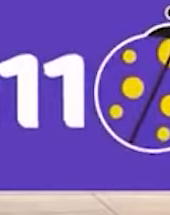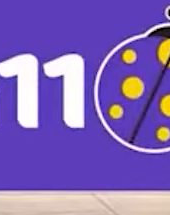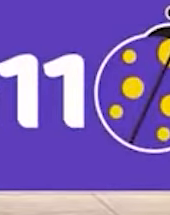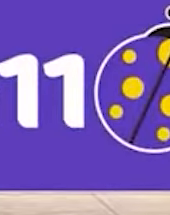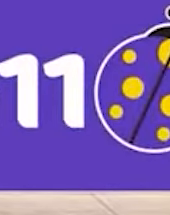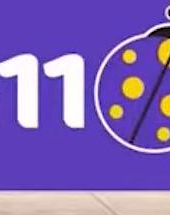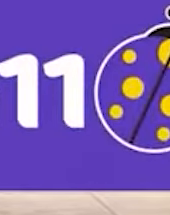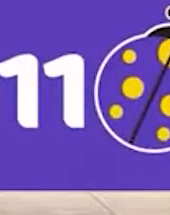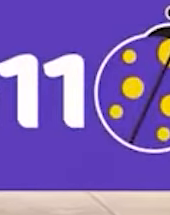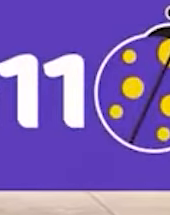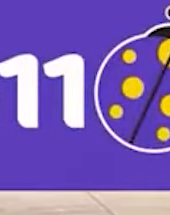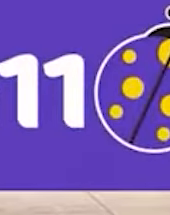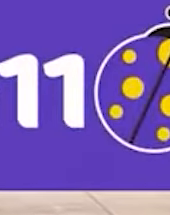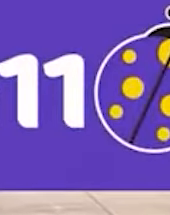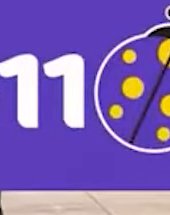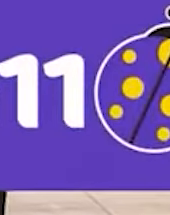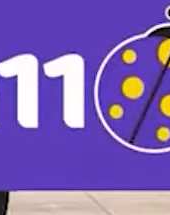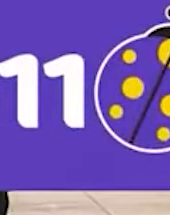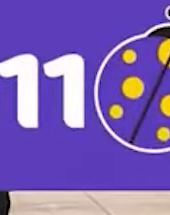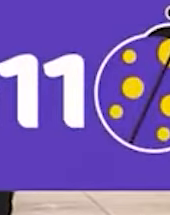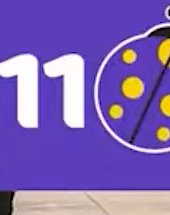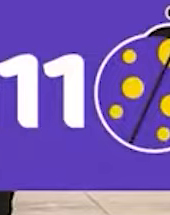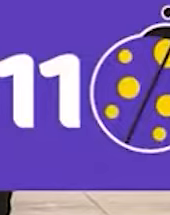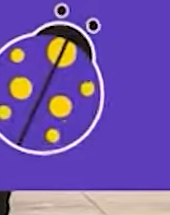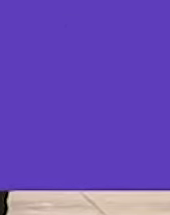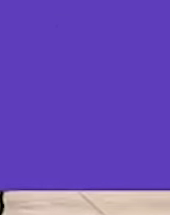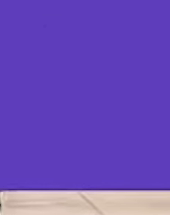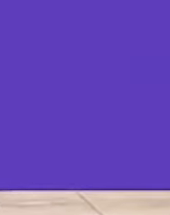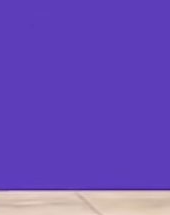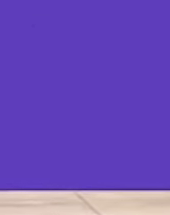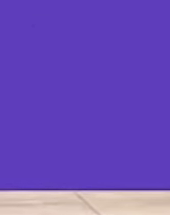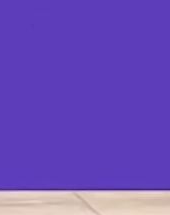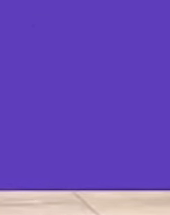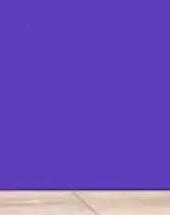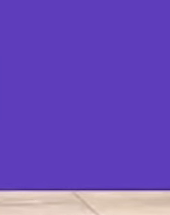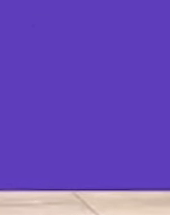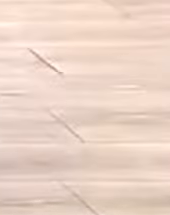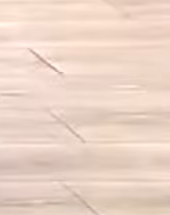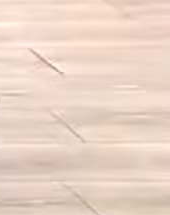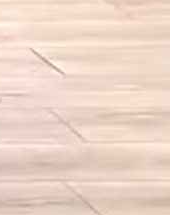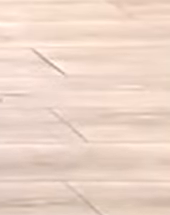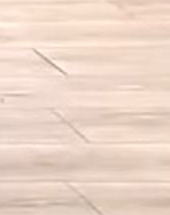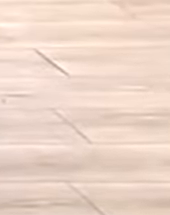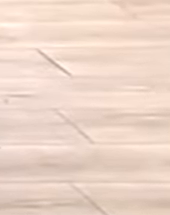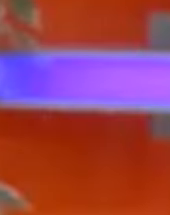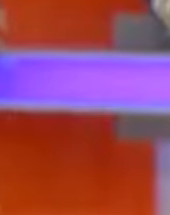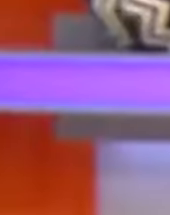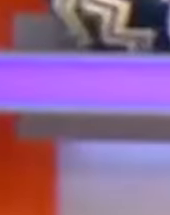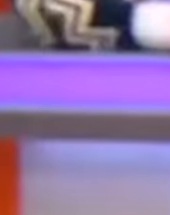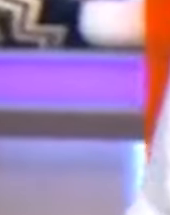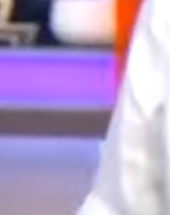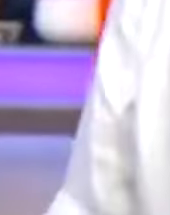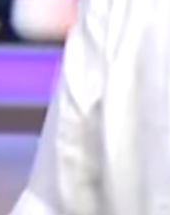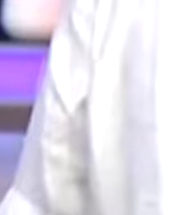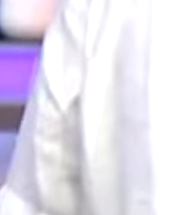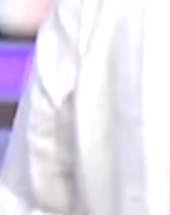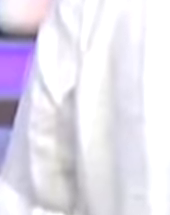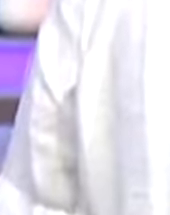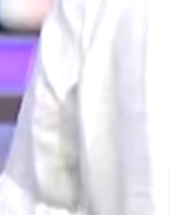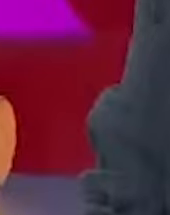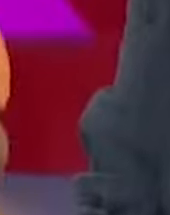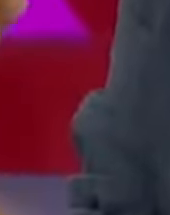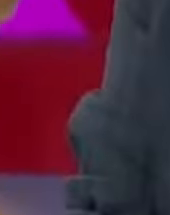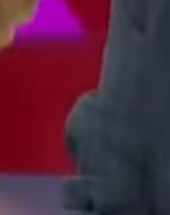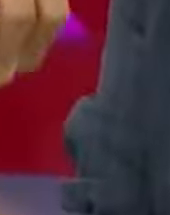kız? Fadile gel buraya. Burada hocam, bir şey var. Bakın. Evet kırmızı. Kırmızı patates. Bir şey kırmızı oluyorsa